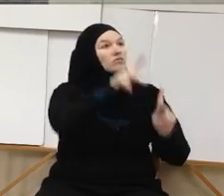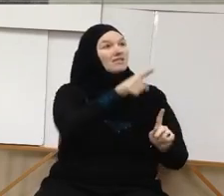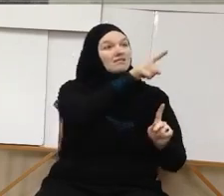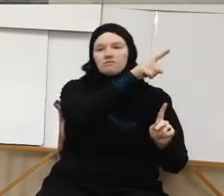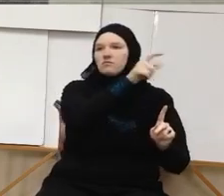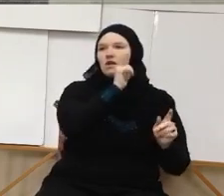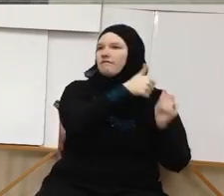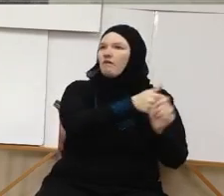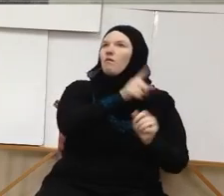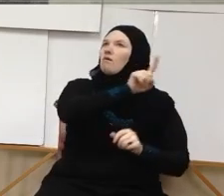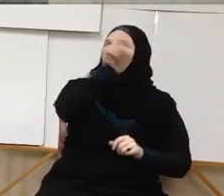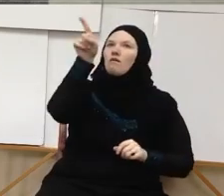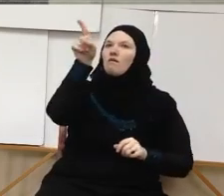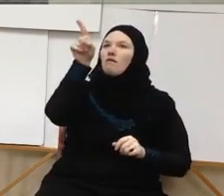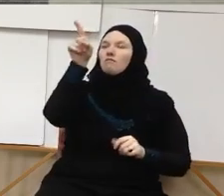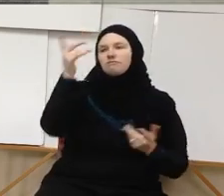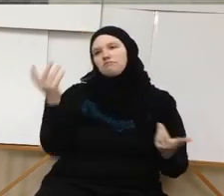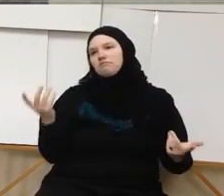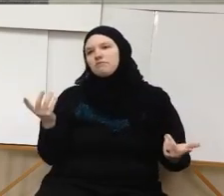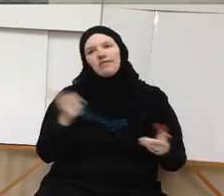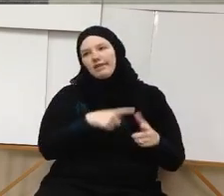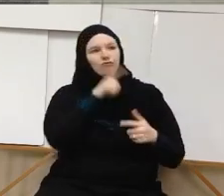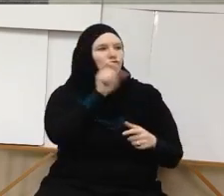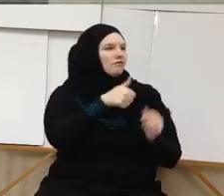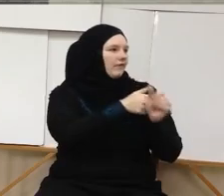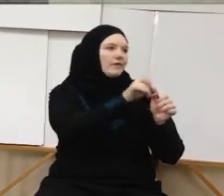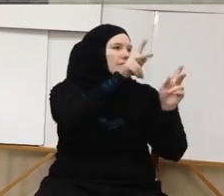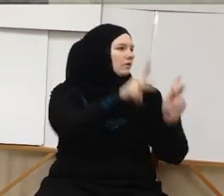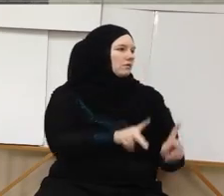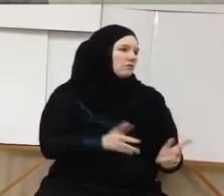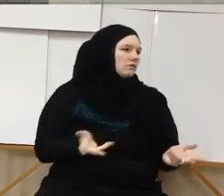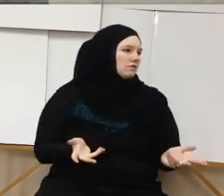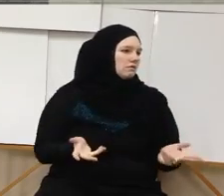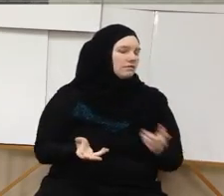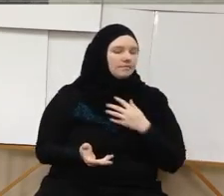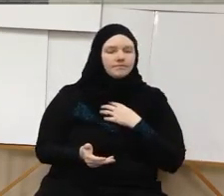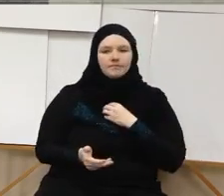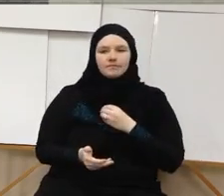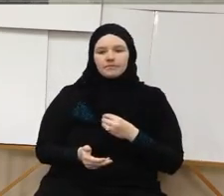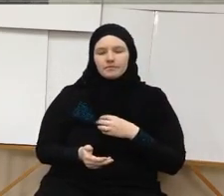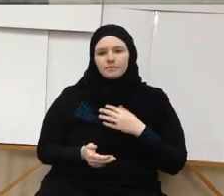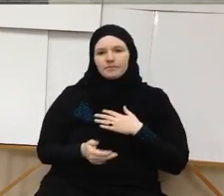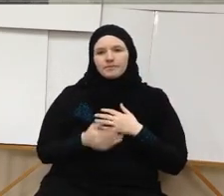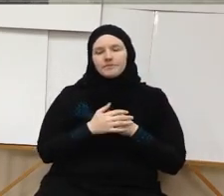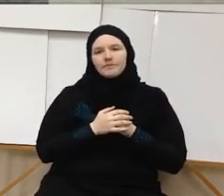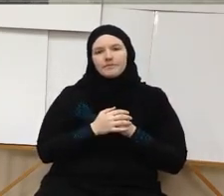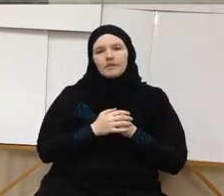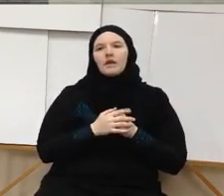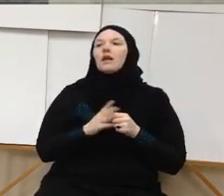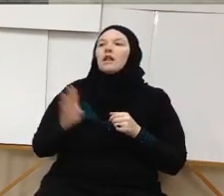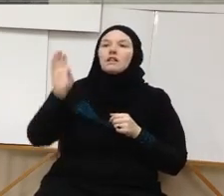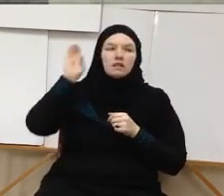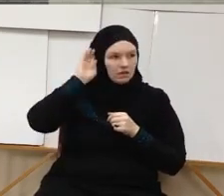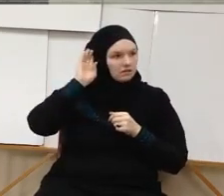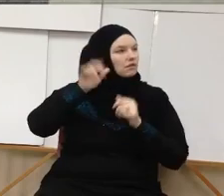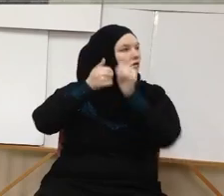Khulafa. They all said, أَطِيعُونِي مَا أَطَعْتُ اللَّهَ فِيكُمْ. Listen and